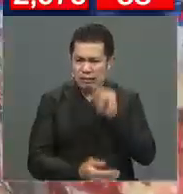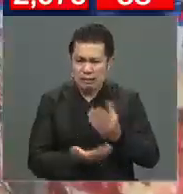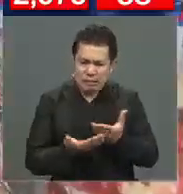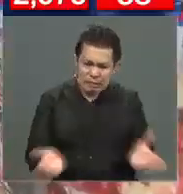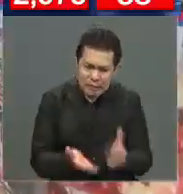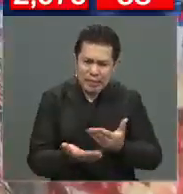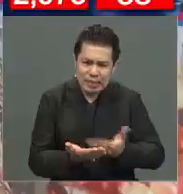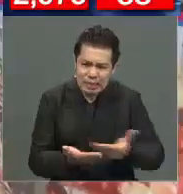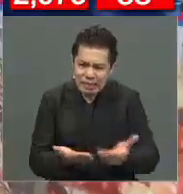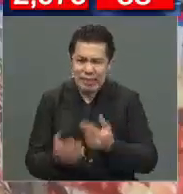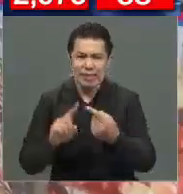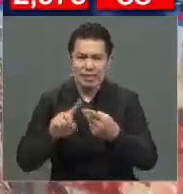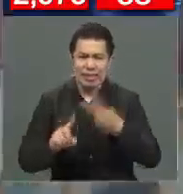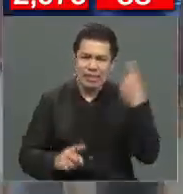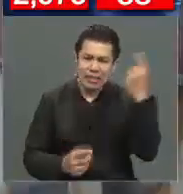ท่องเที่ยวในประเทศครับ